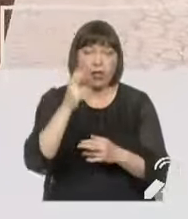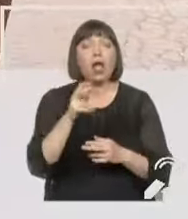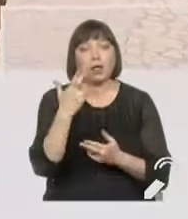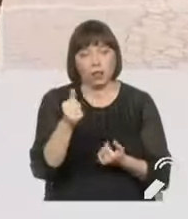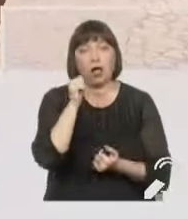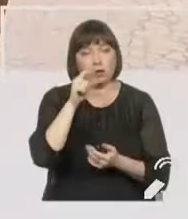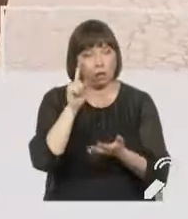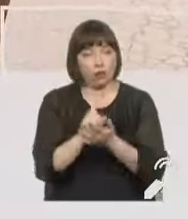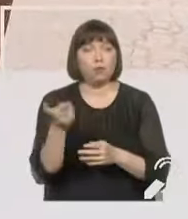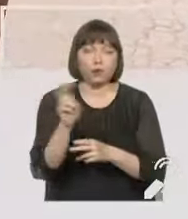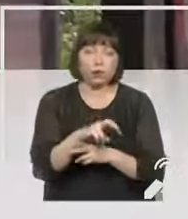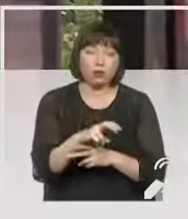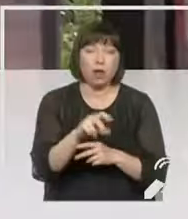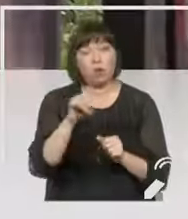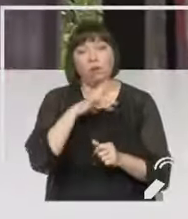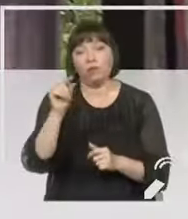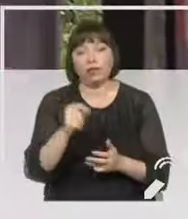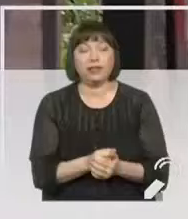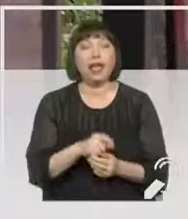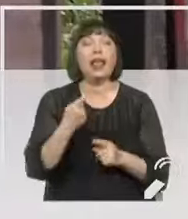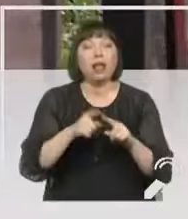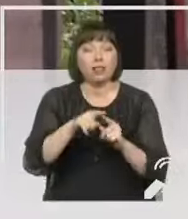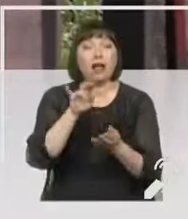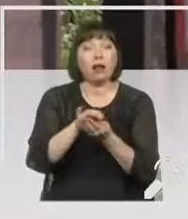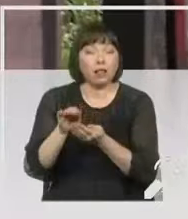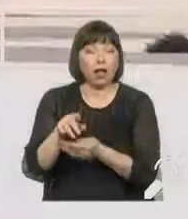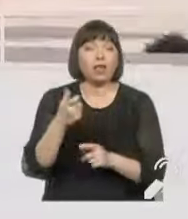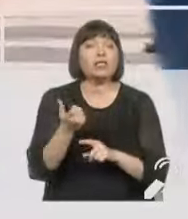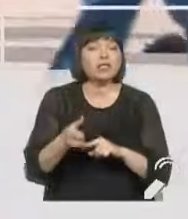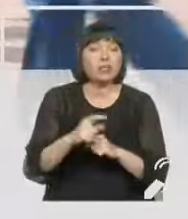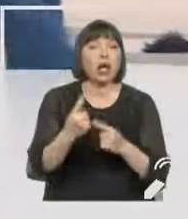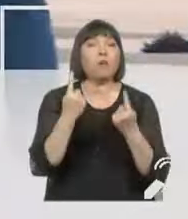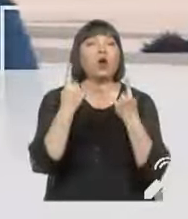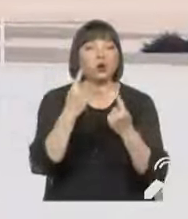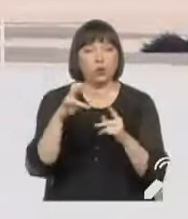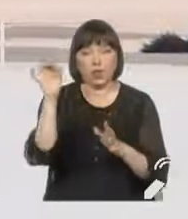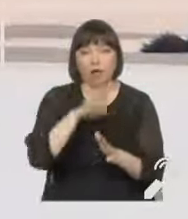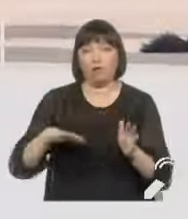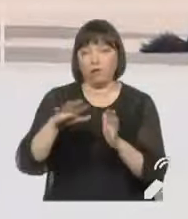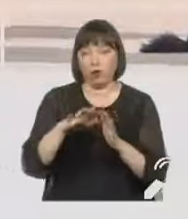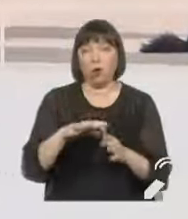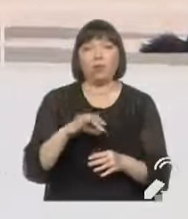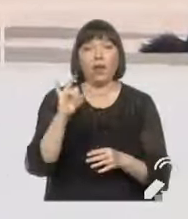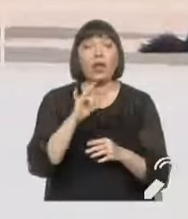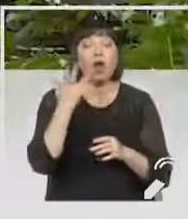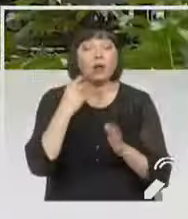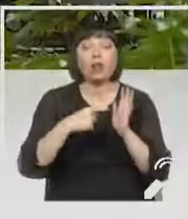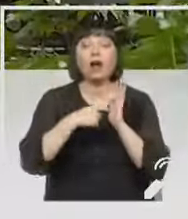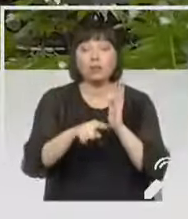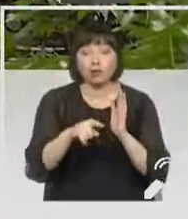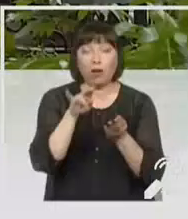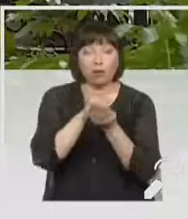și-i pomenim. Sau mâine, luni. Cimitirul Sfântul Lazar este unul dintre cele mai mari din Europa de Est și la celebrarea